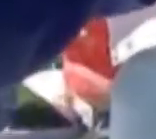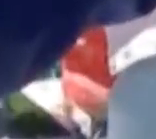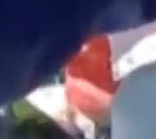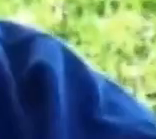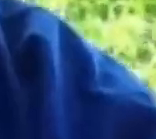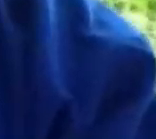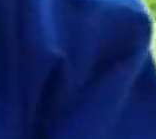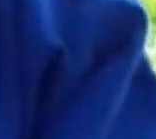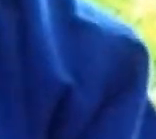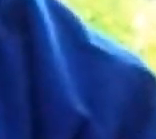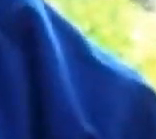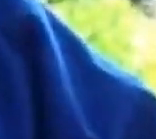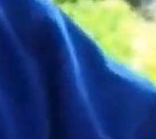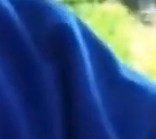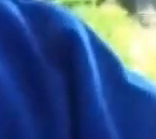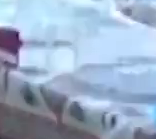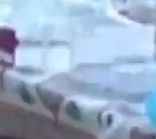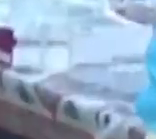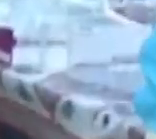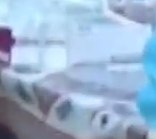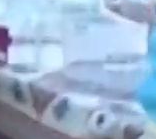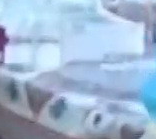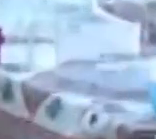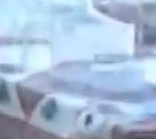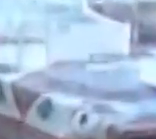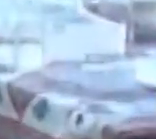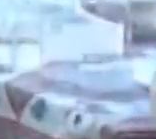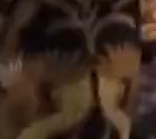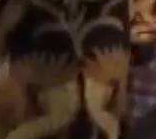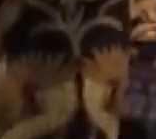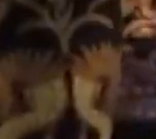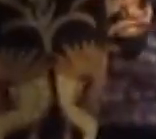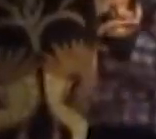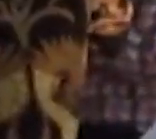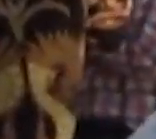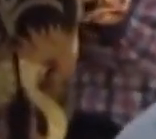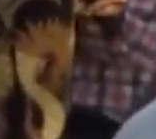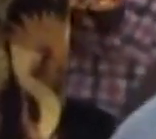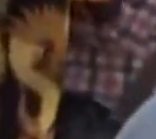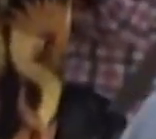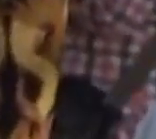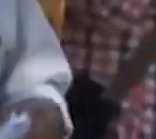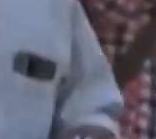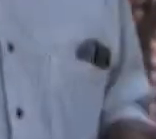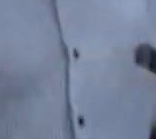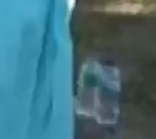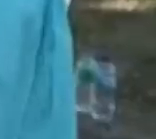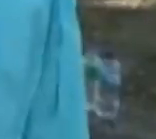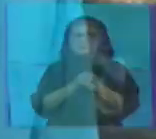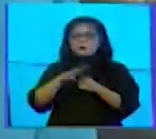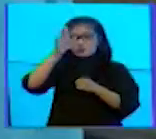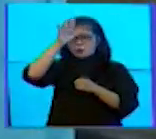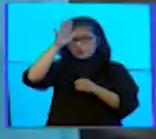30 tenaga medis untuk melakukan tes swab antigen gelombang kedua kepada 500 santri dan santriwati berasal dari Semarang, Demak, dan